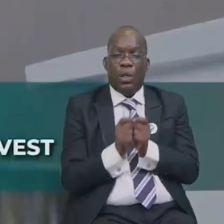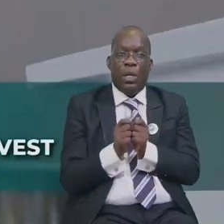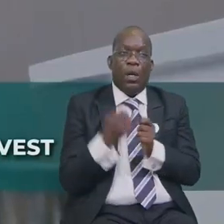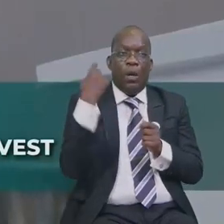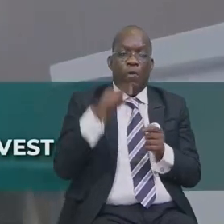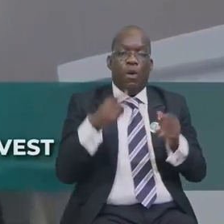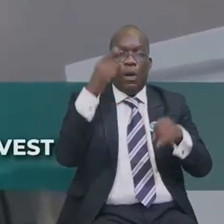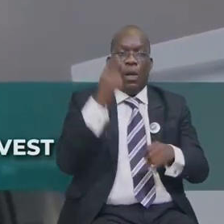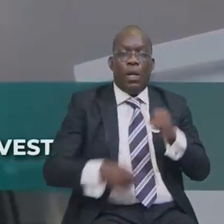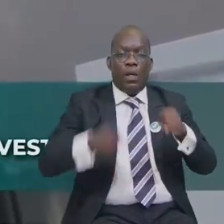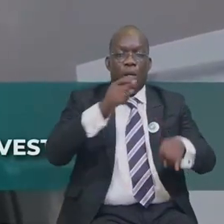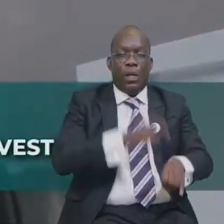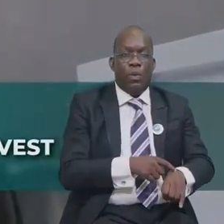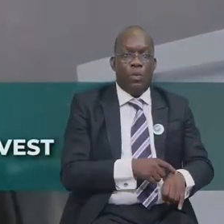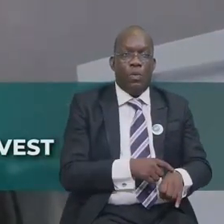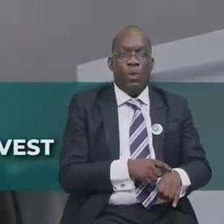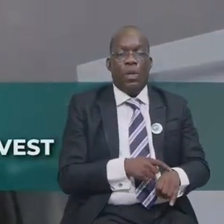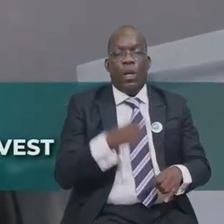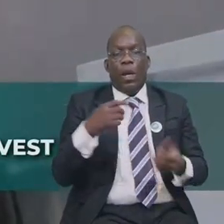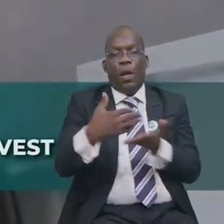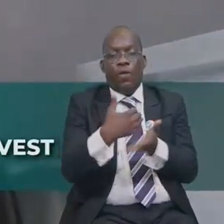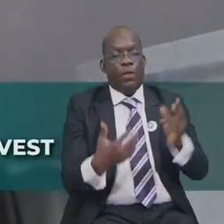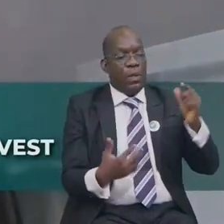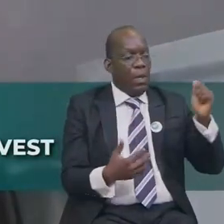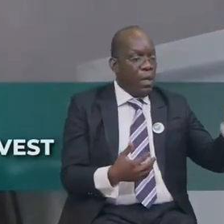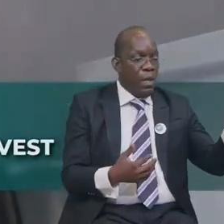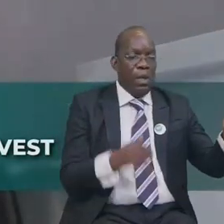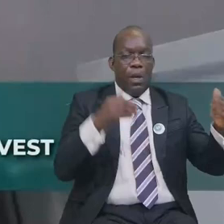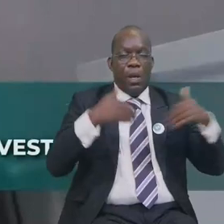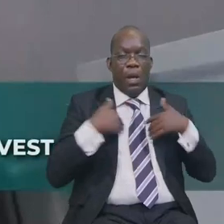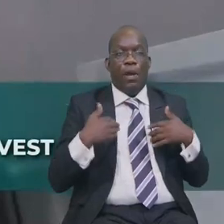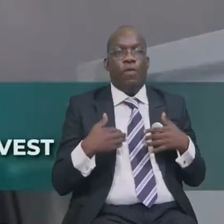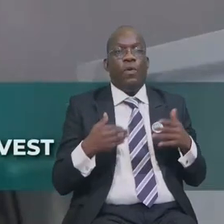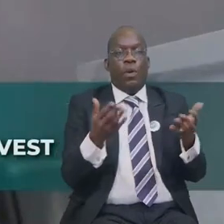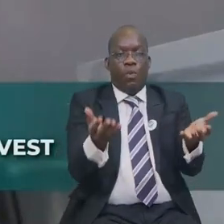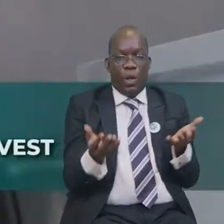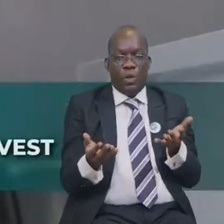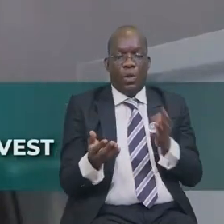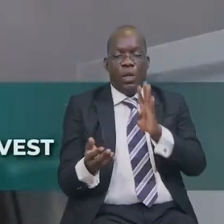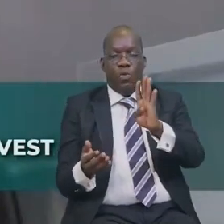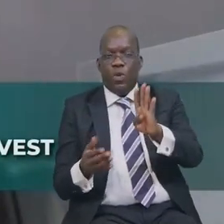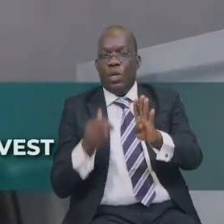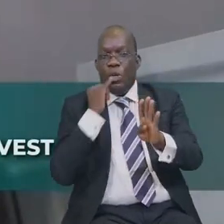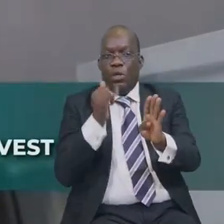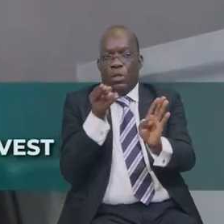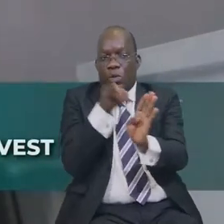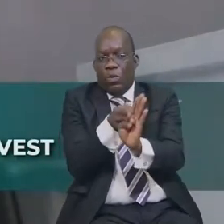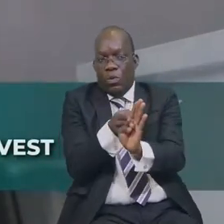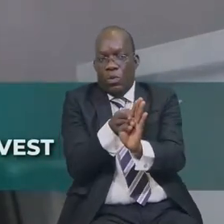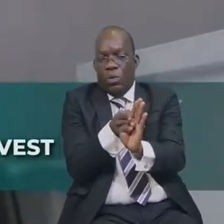des temps, A, à la passion, B, suis là et je me